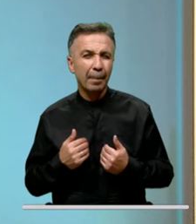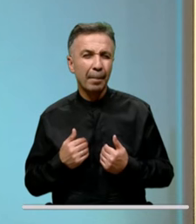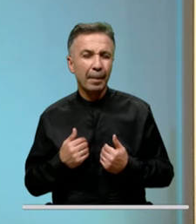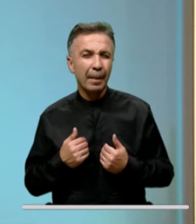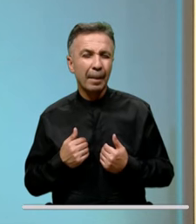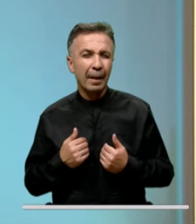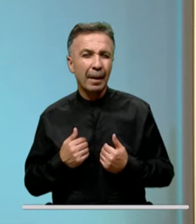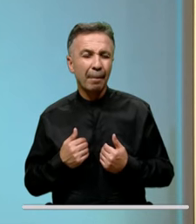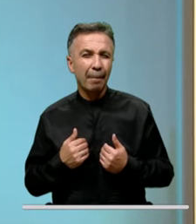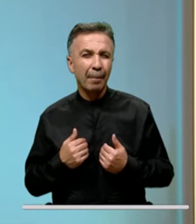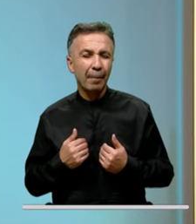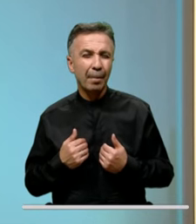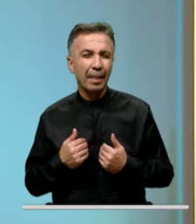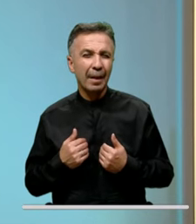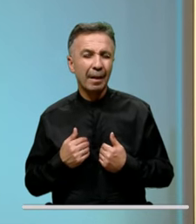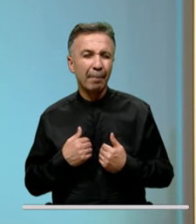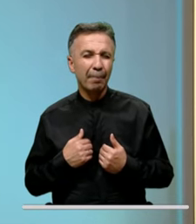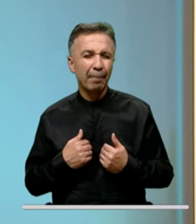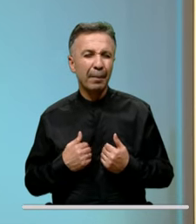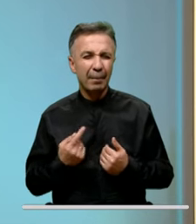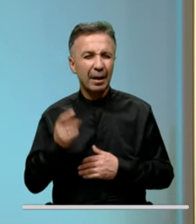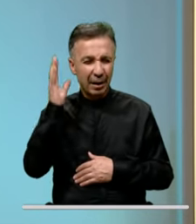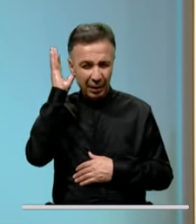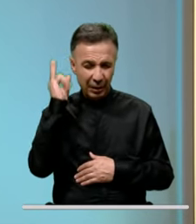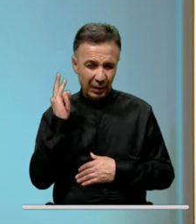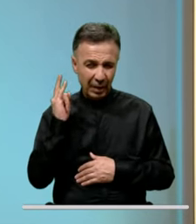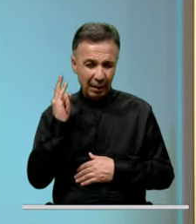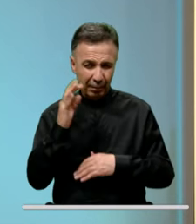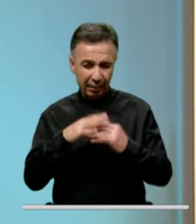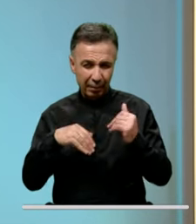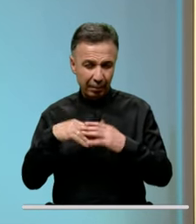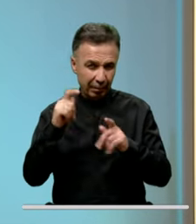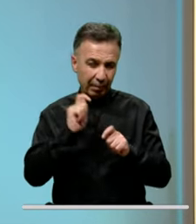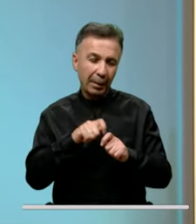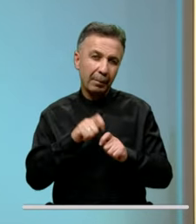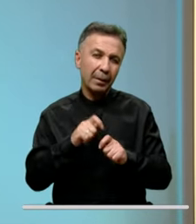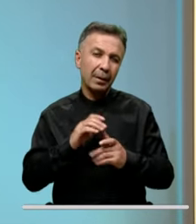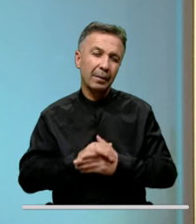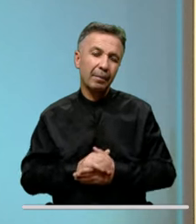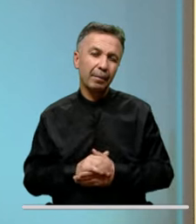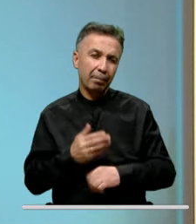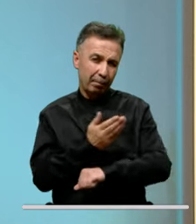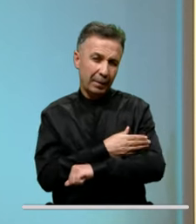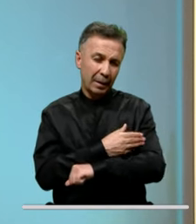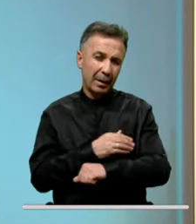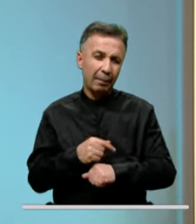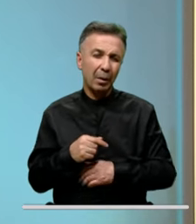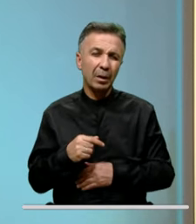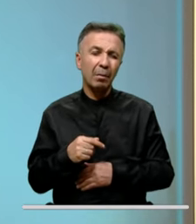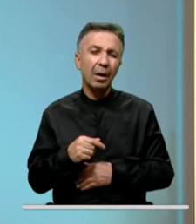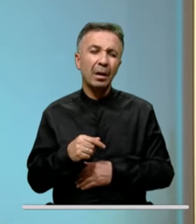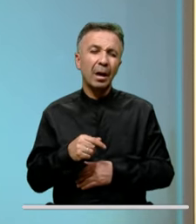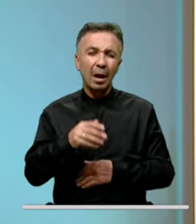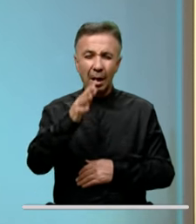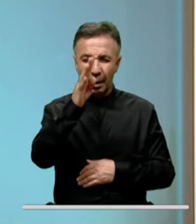vereyim, kime vermeyeyim. Bir tane cami yapıldı bizim işte bu şey, memlekette. Ben oraya 500